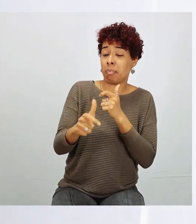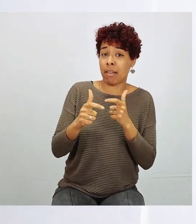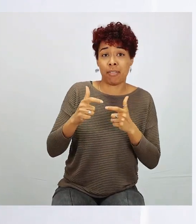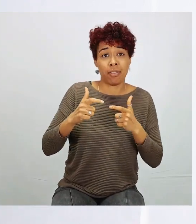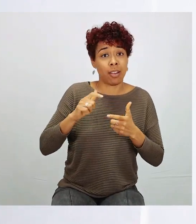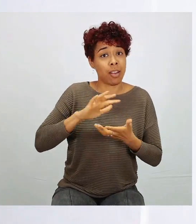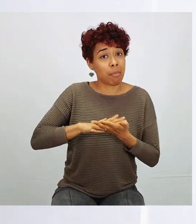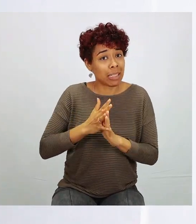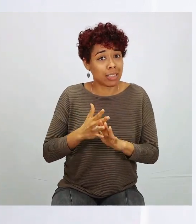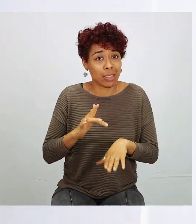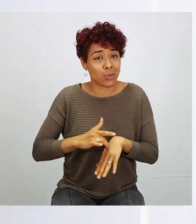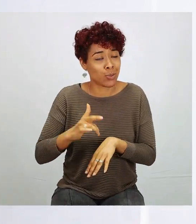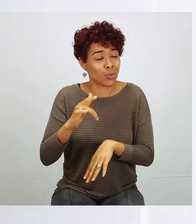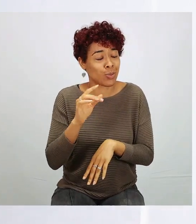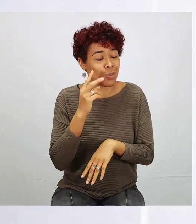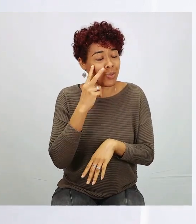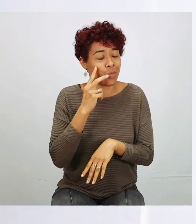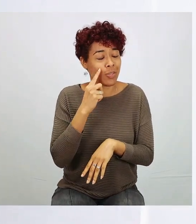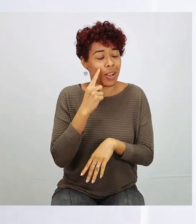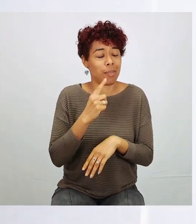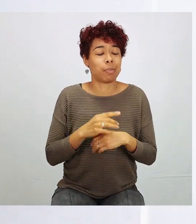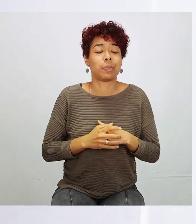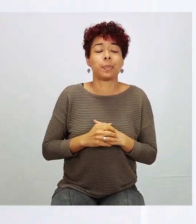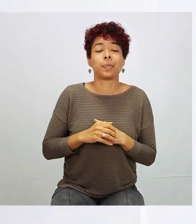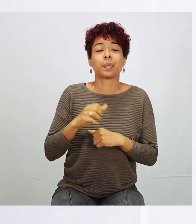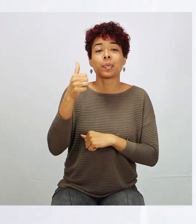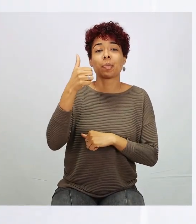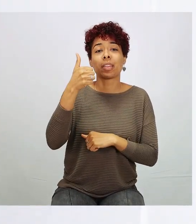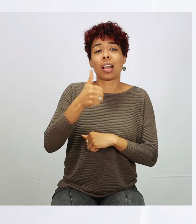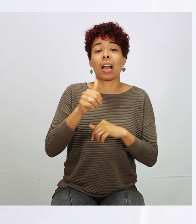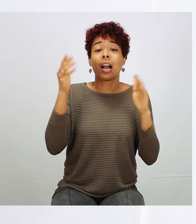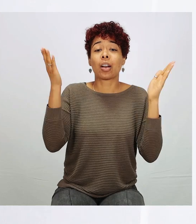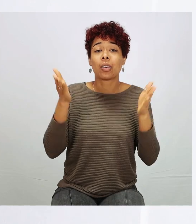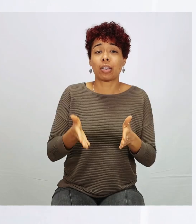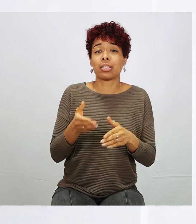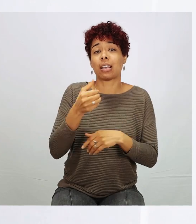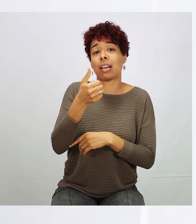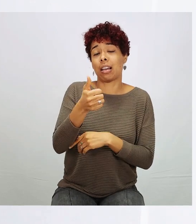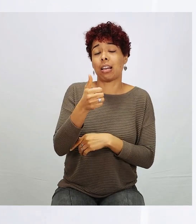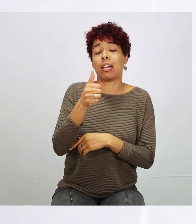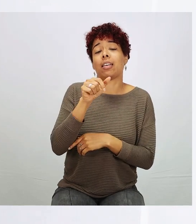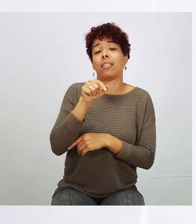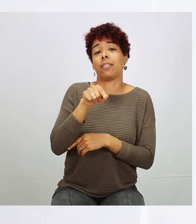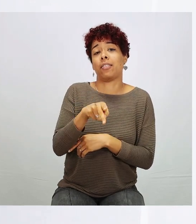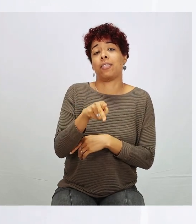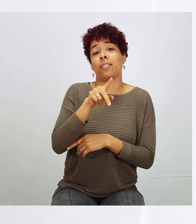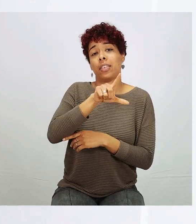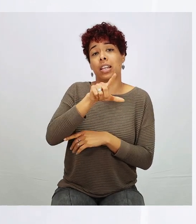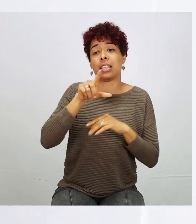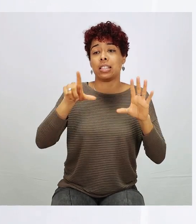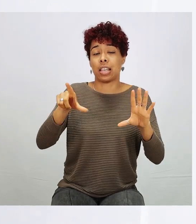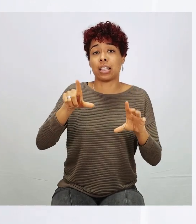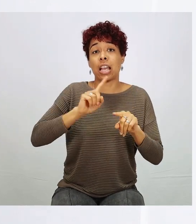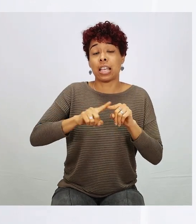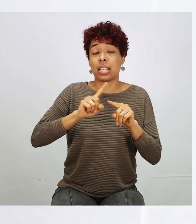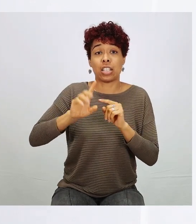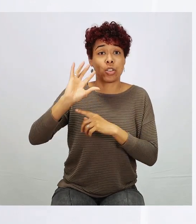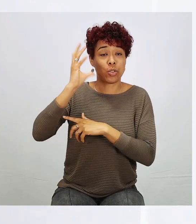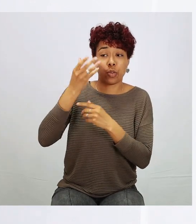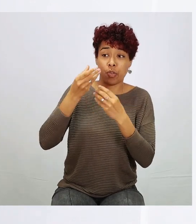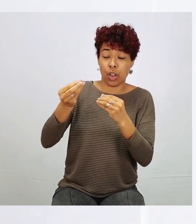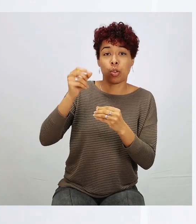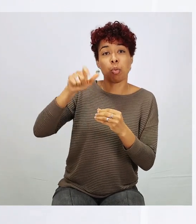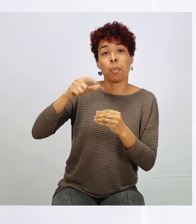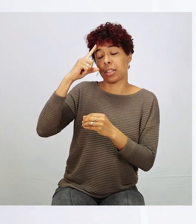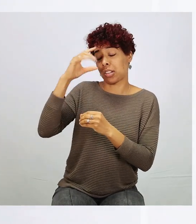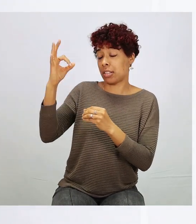vivras. 1 Corinthiens 1, 27. Mais Dieu a choisi les choses folles du monde pour confondre les sages. Dieu a choisi